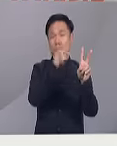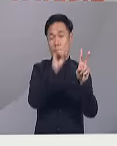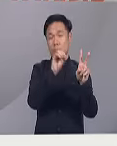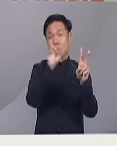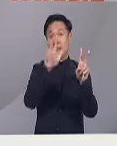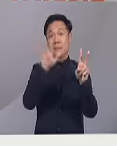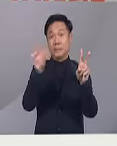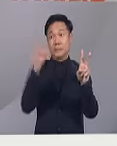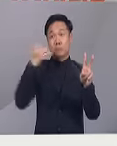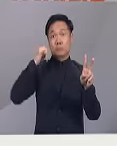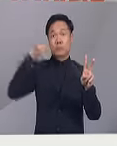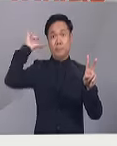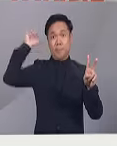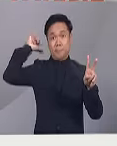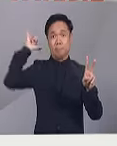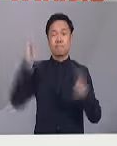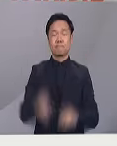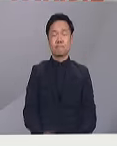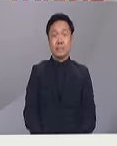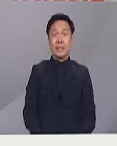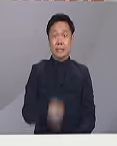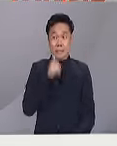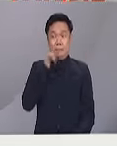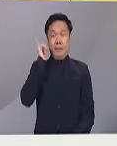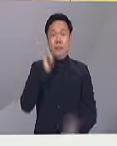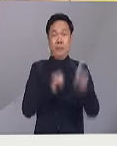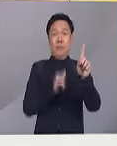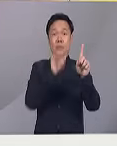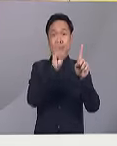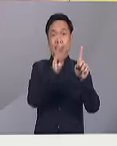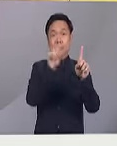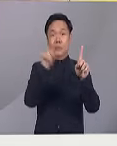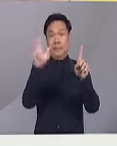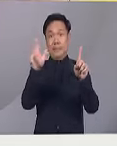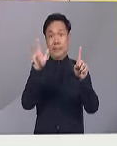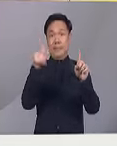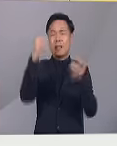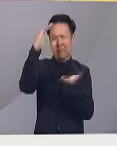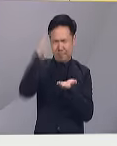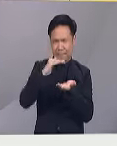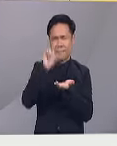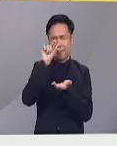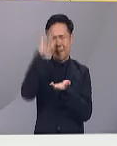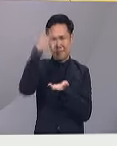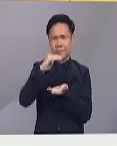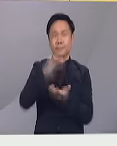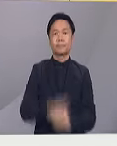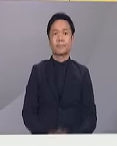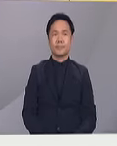2,539 pada hari sebelumnya. Semalam 1,613. Jadi ada sedikit kekurangan.